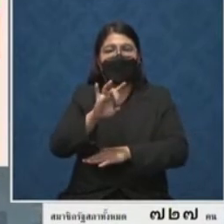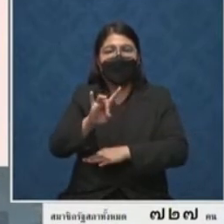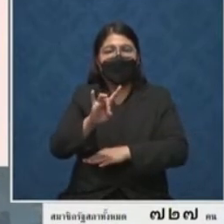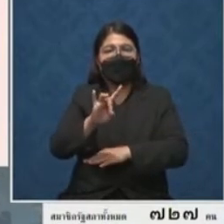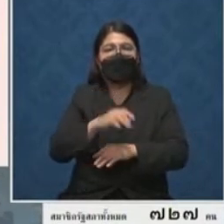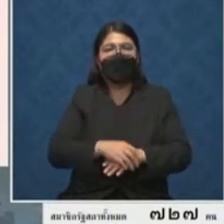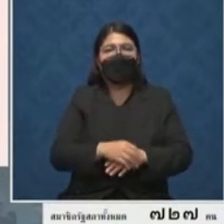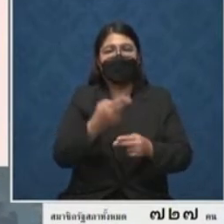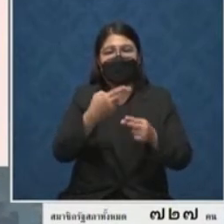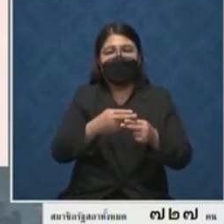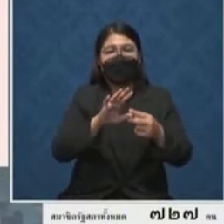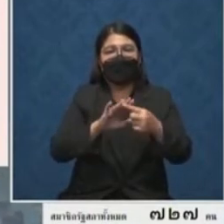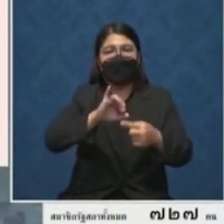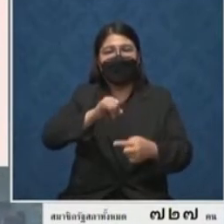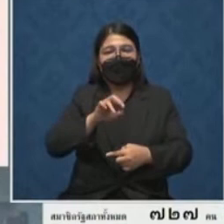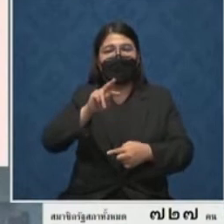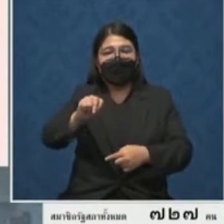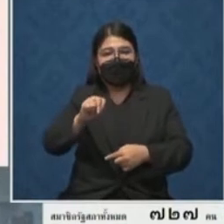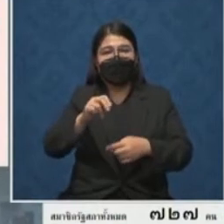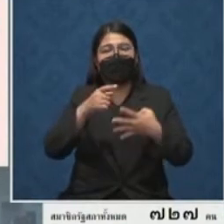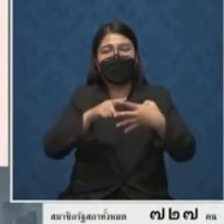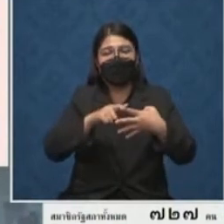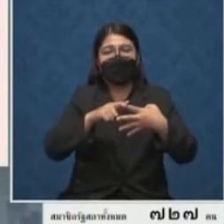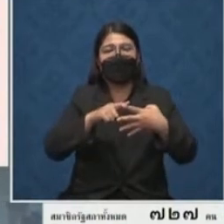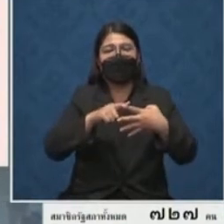98นายเจนนำชัยศิริ